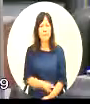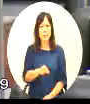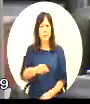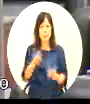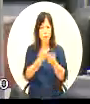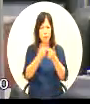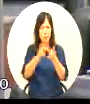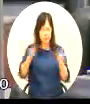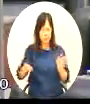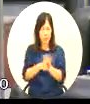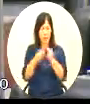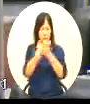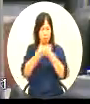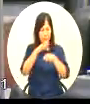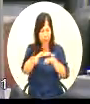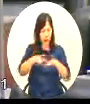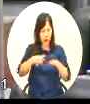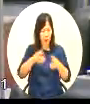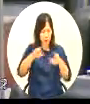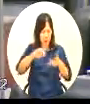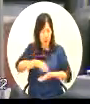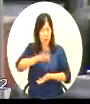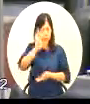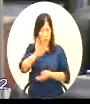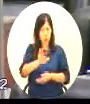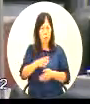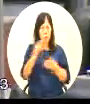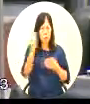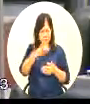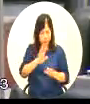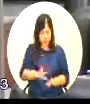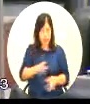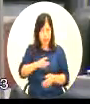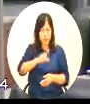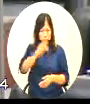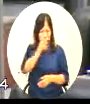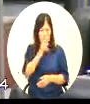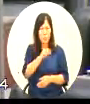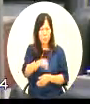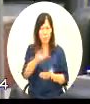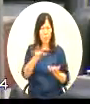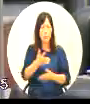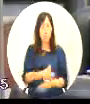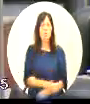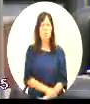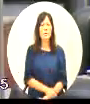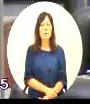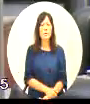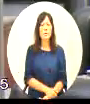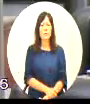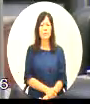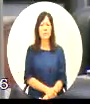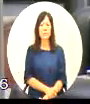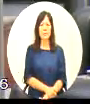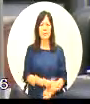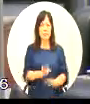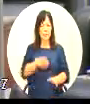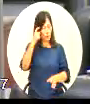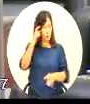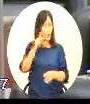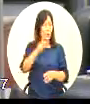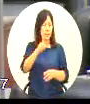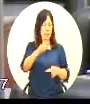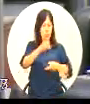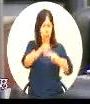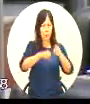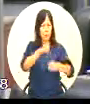的保安部门也有提到，那特别在总咨询的时间再特别来讲这件事情。是我想我们现在公共自行车，其